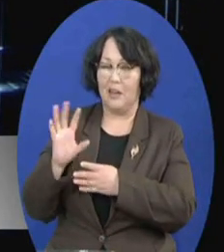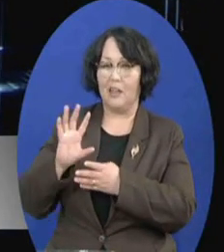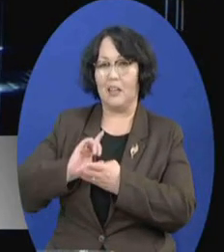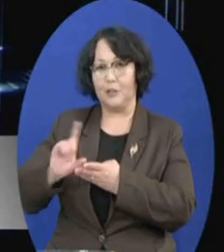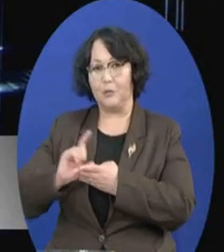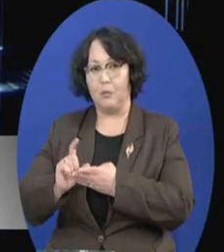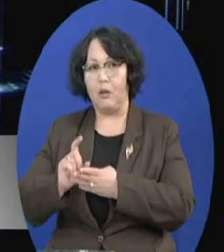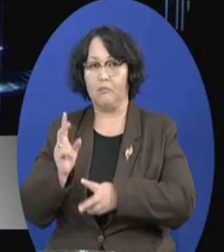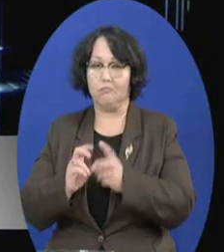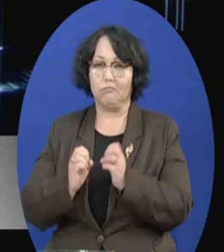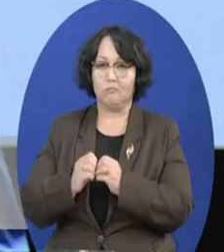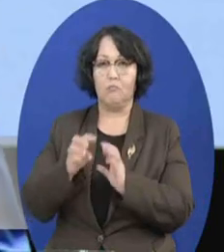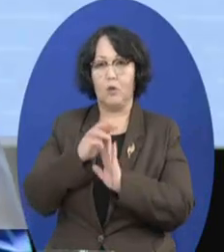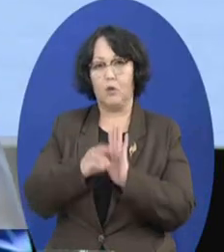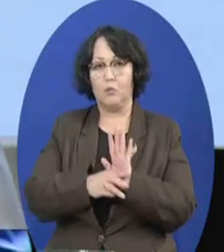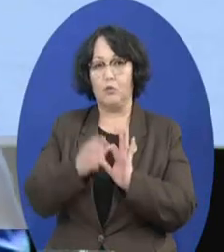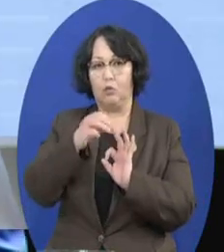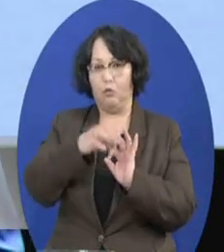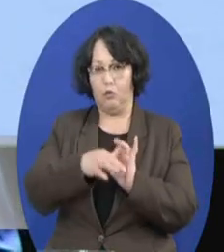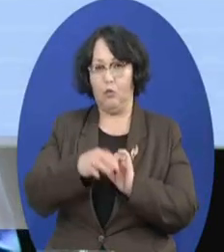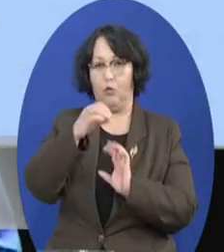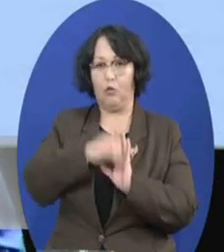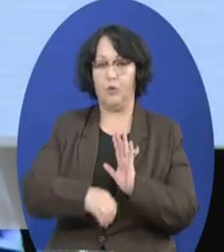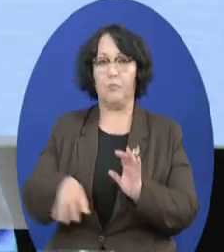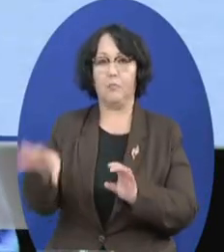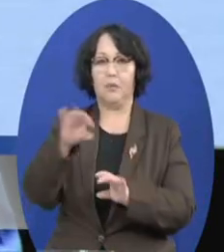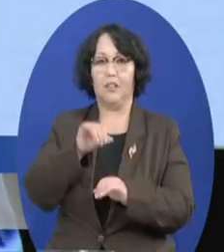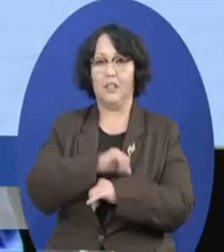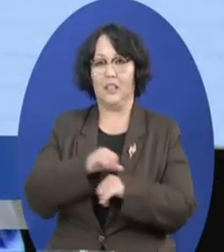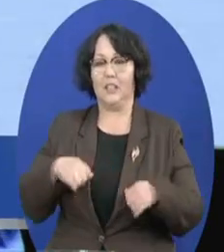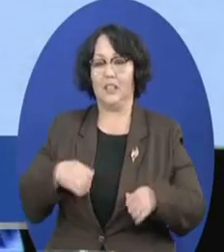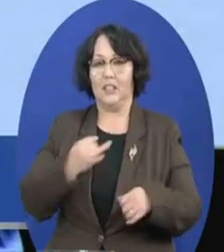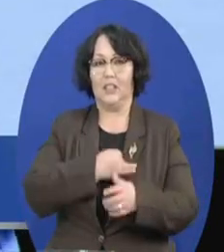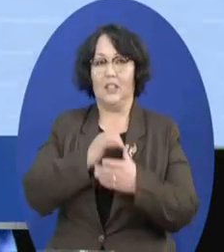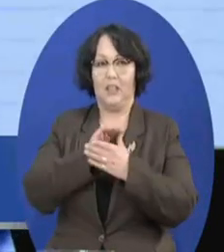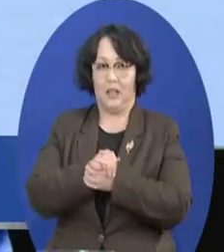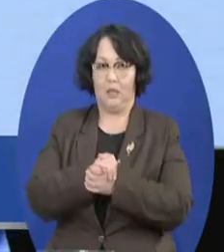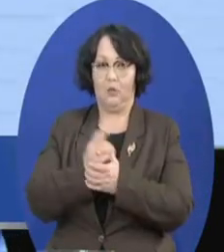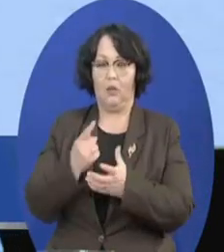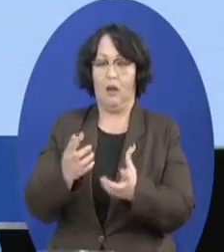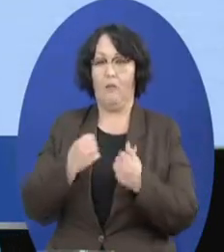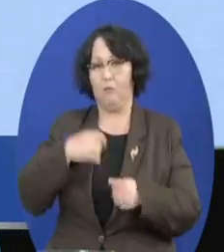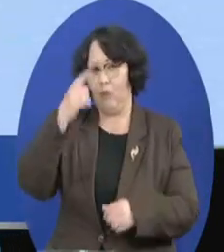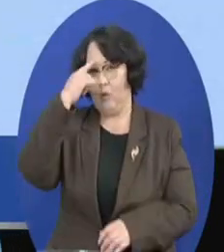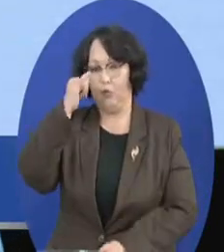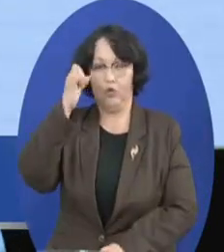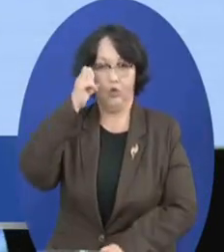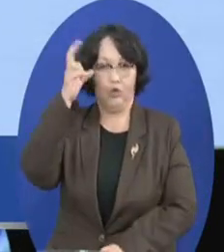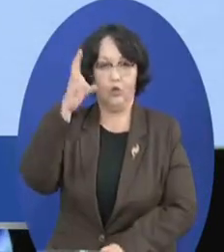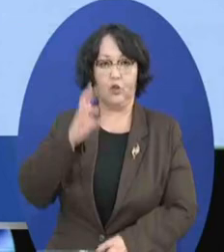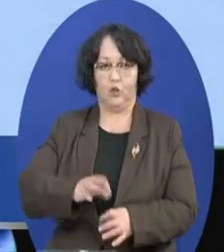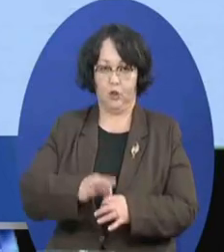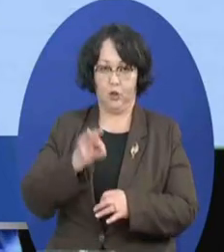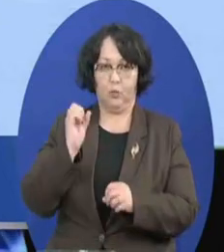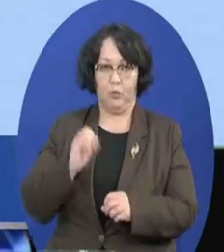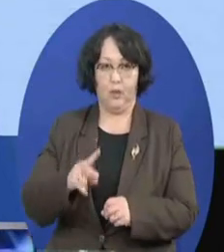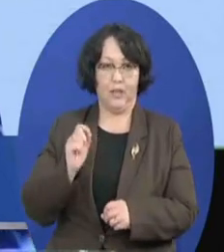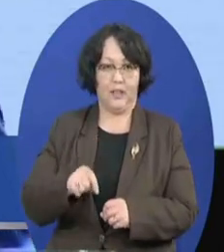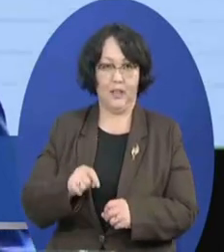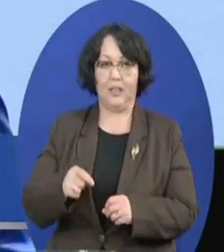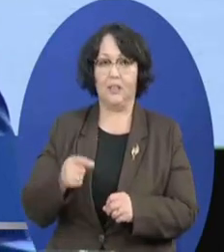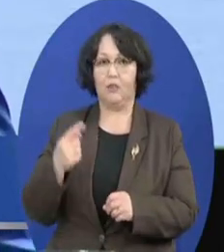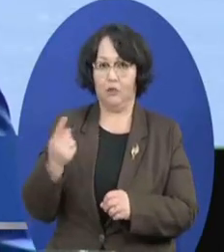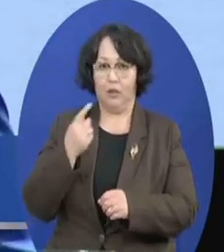мөрийн хөтөлбөртөө тусгасан байна. Миний би ард түмнийхээ итгэл найдварыг хүлээн Монгол улсын ерөнхийлөгчөө сонгоход бол энэ хүү